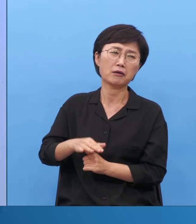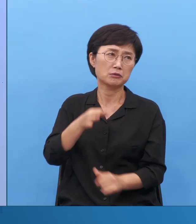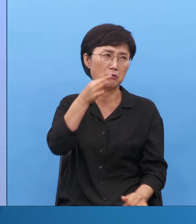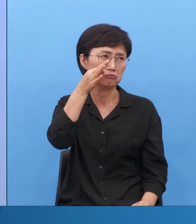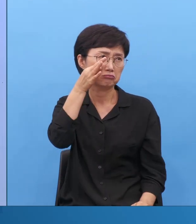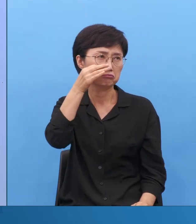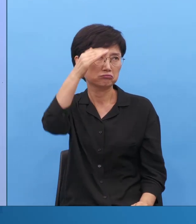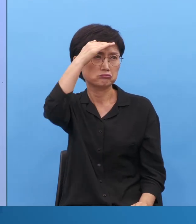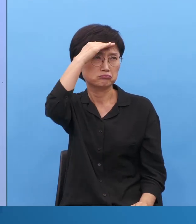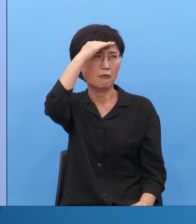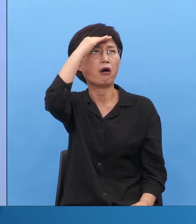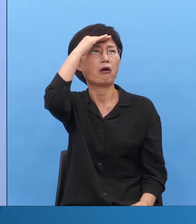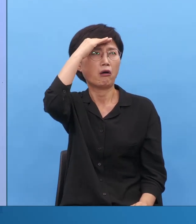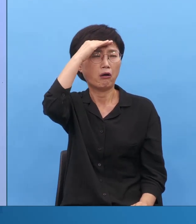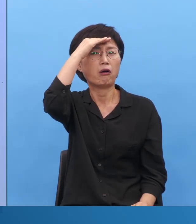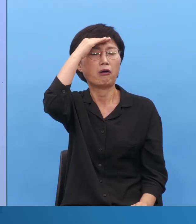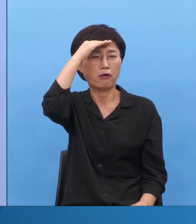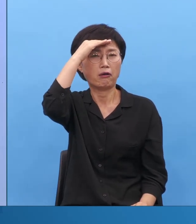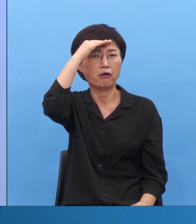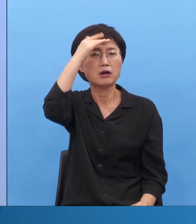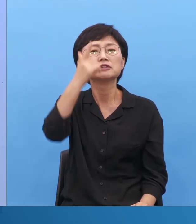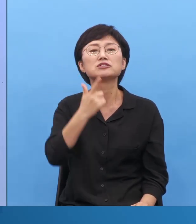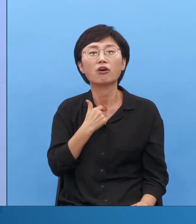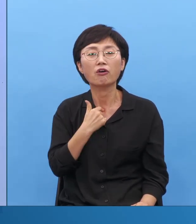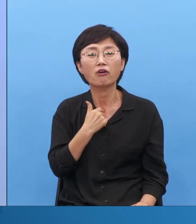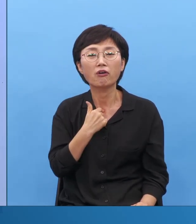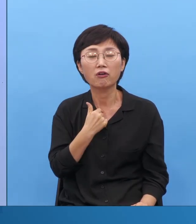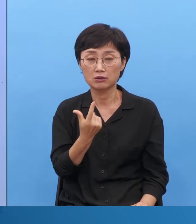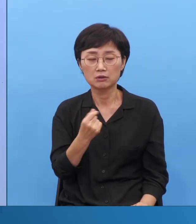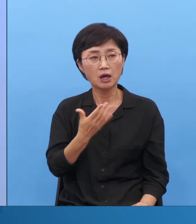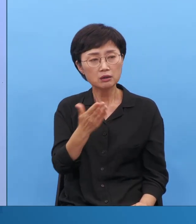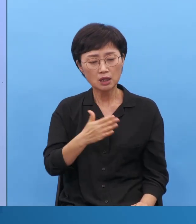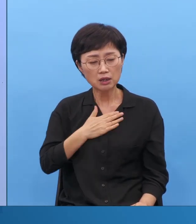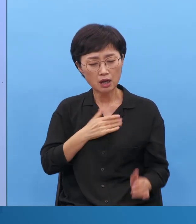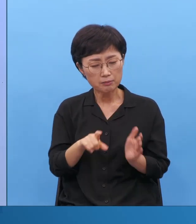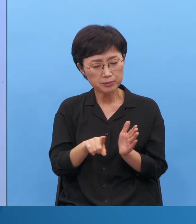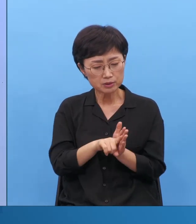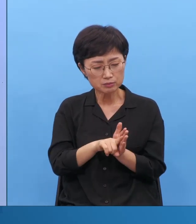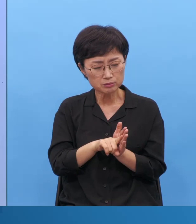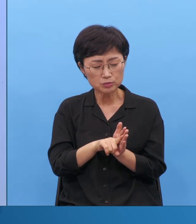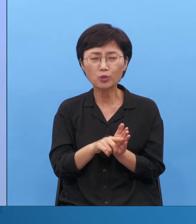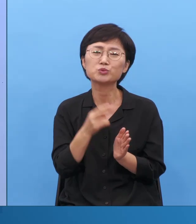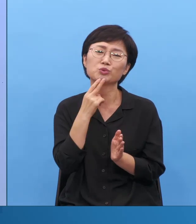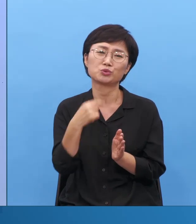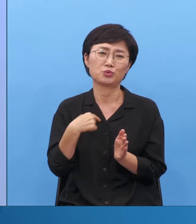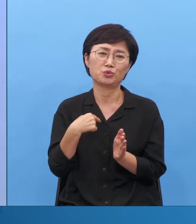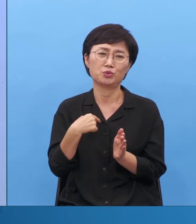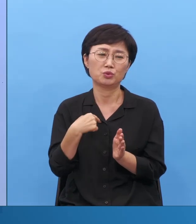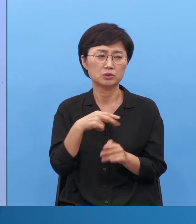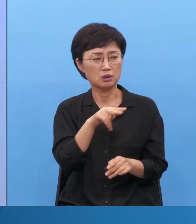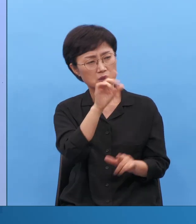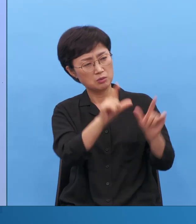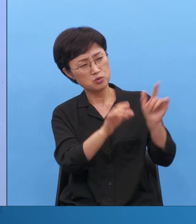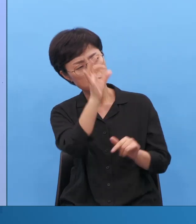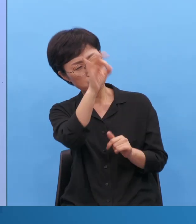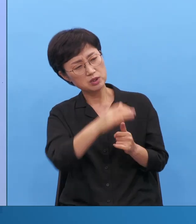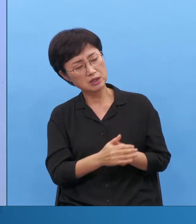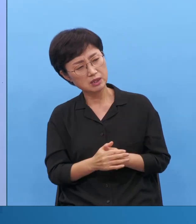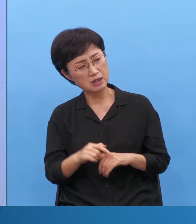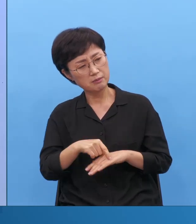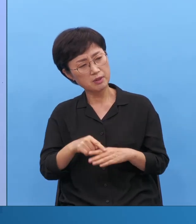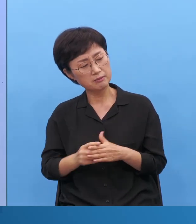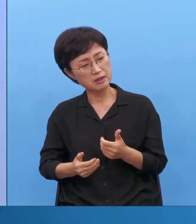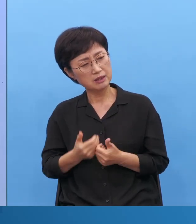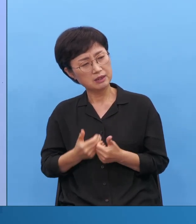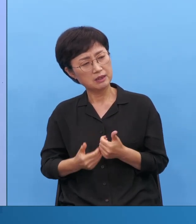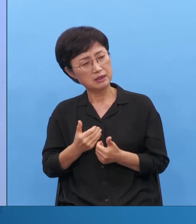didn't. 믿음이 안 생기는 거죠. 내가 믿음이 없는 거예요. And so I couldn't have any 그것 kind 때문에 of 시험이 faith. 드는 겁니다. And instead, I fall into trials. 교회가 늘